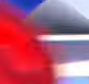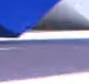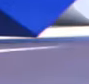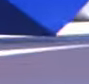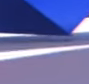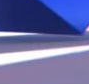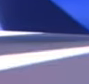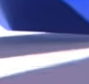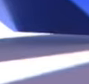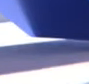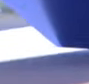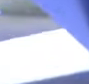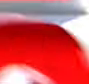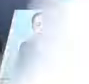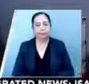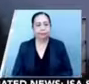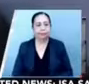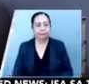Zumali.